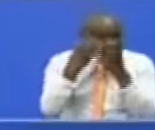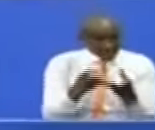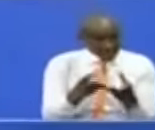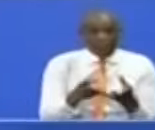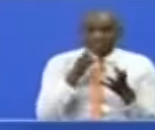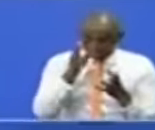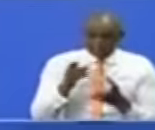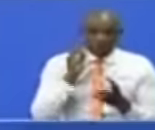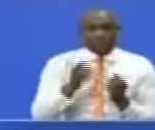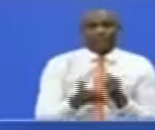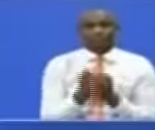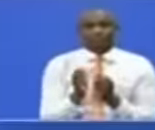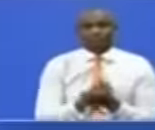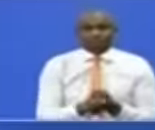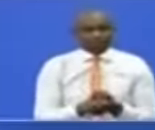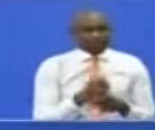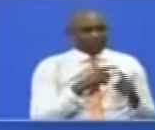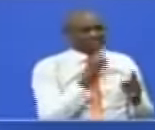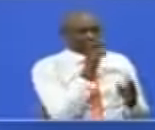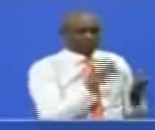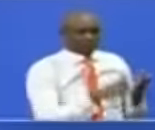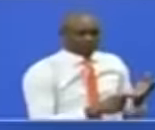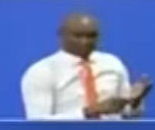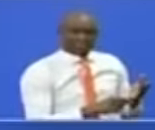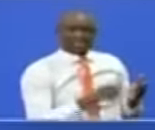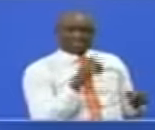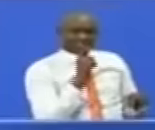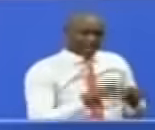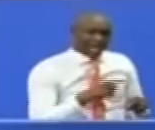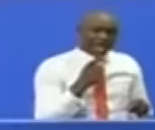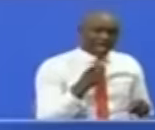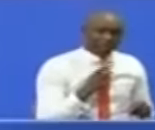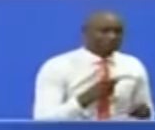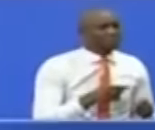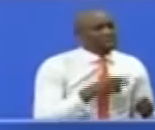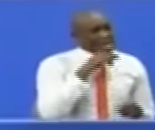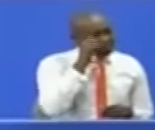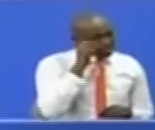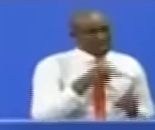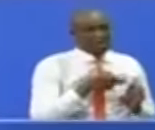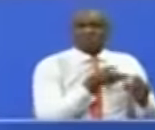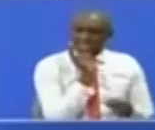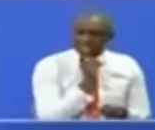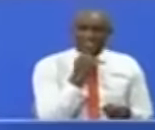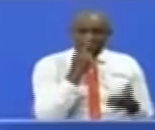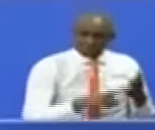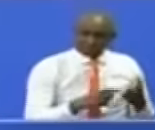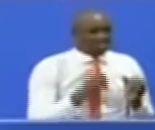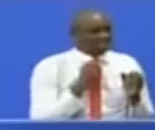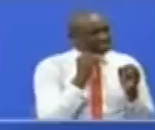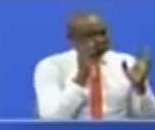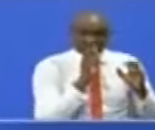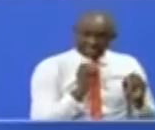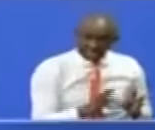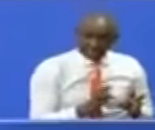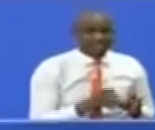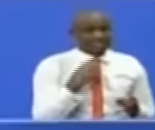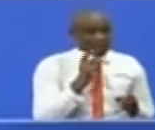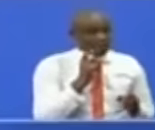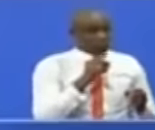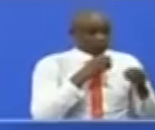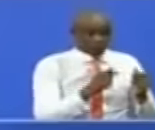deliberate kutoka kwa serikali ya Nairobi. Na kile nimeona ambacho mmekisema kwamba kujiuzulu kwa Asman Kamama si suluhu. Suluhu ni kuboresha maisha ya wenyeji, na si